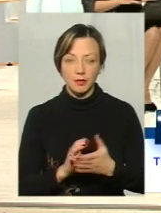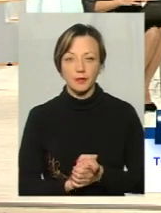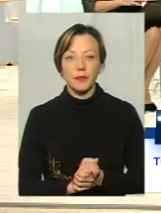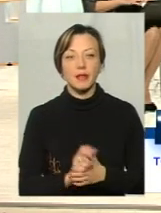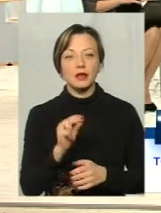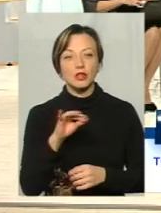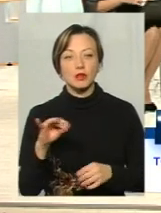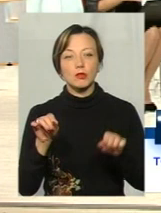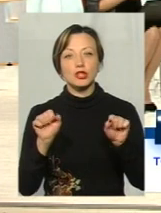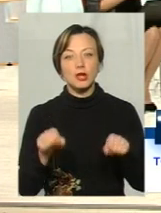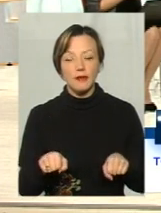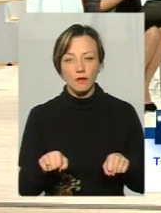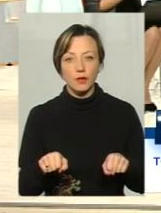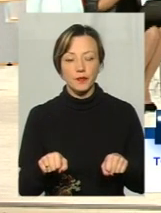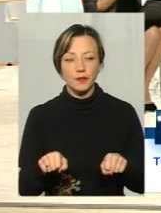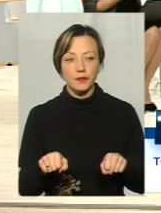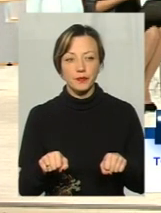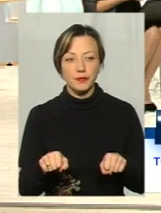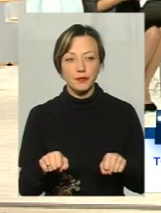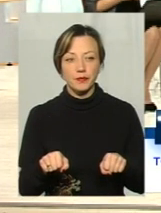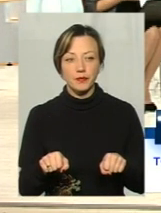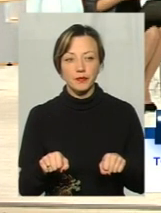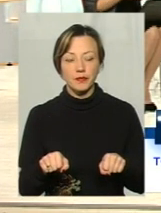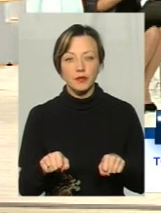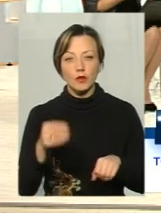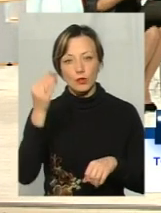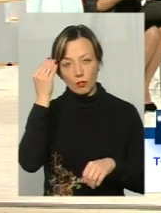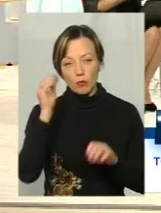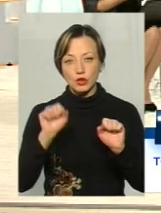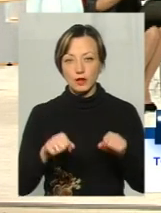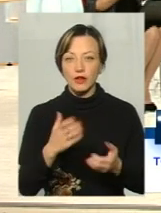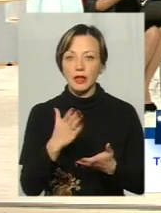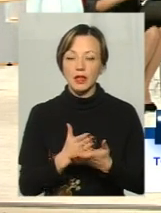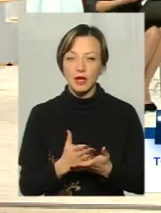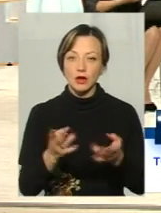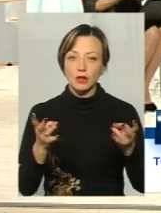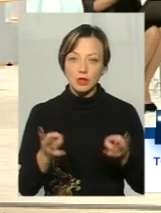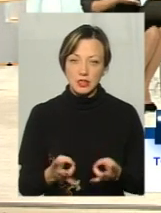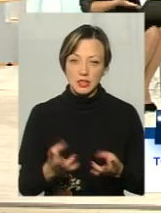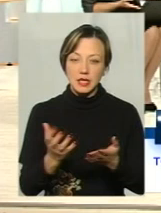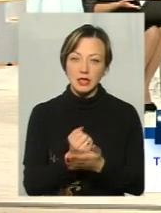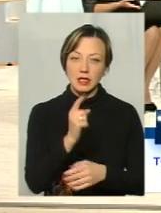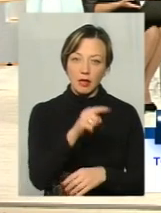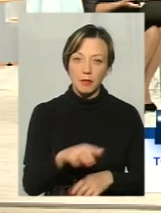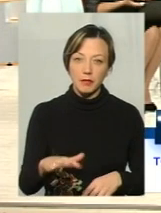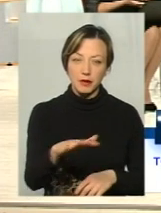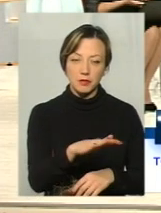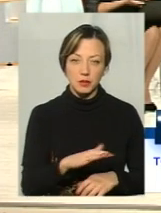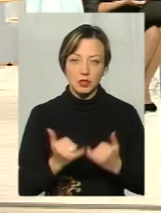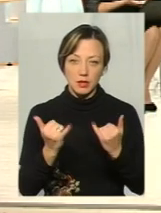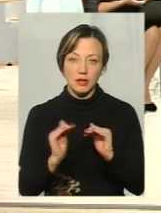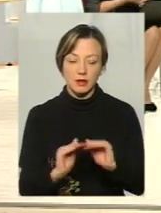чи можливо, ну от у нас склалась така думка, можливо, є резон знайти там приміщення для